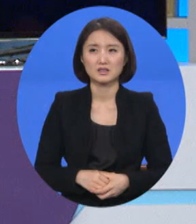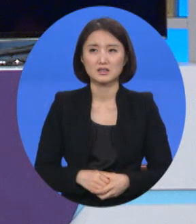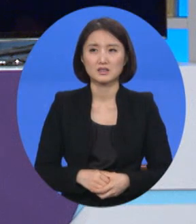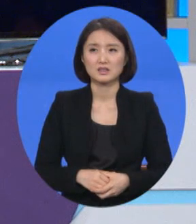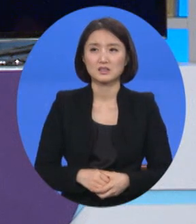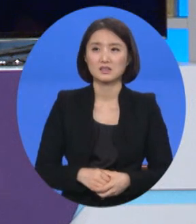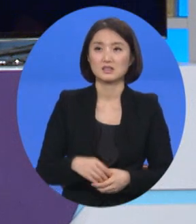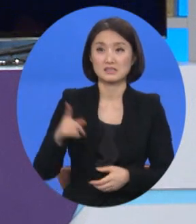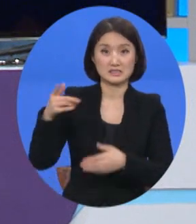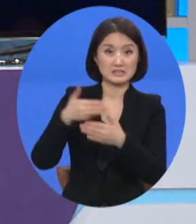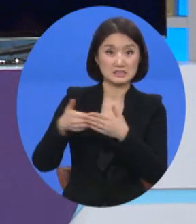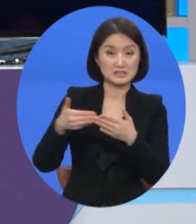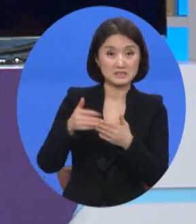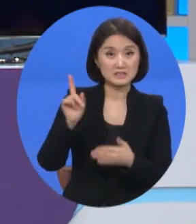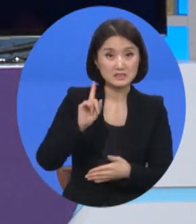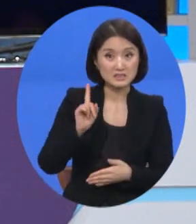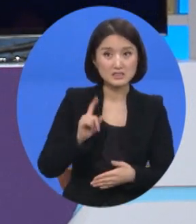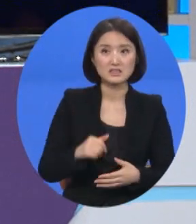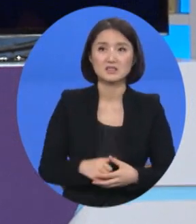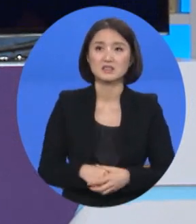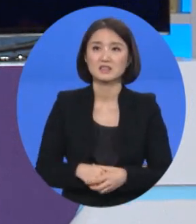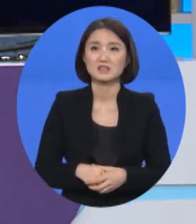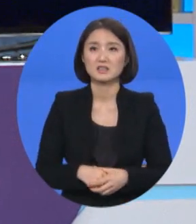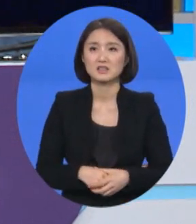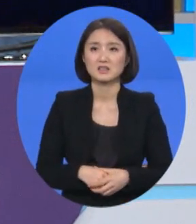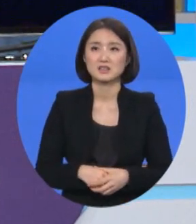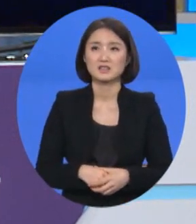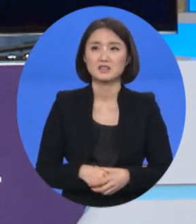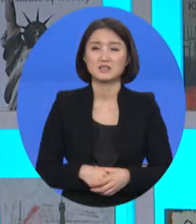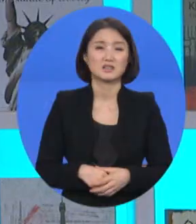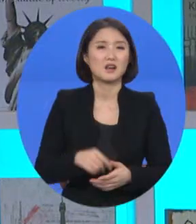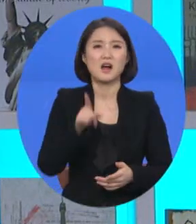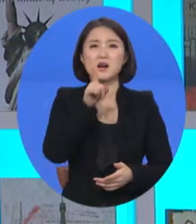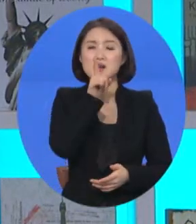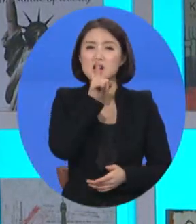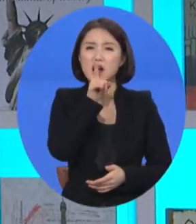이 흐리면 첫째 여러분 말이 안되는 그림입니다